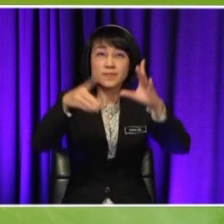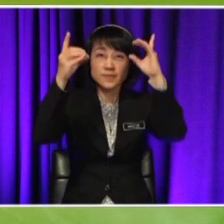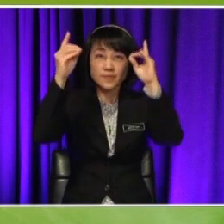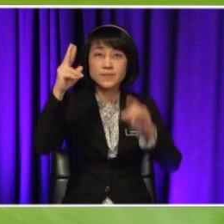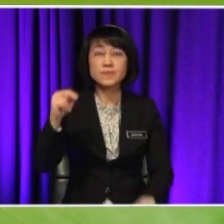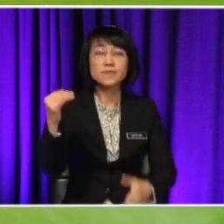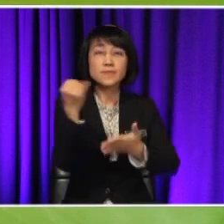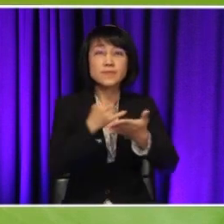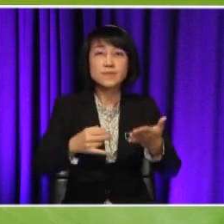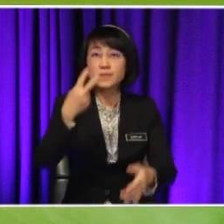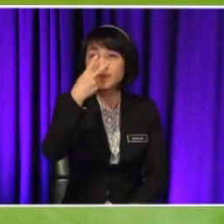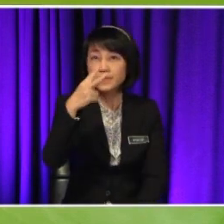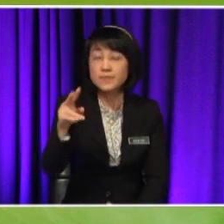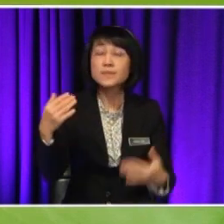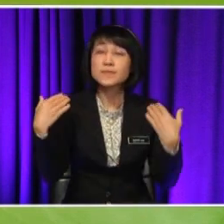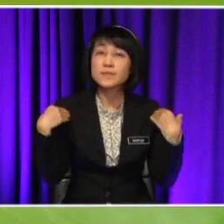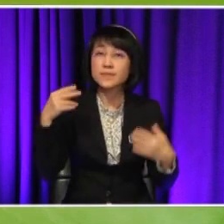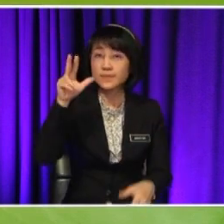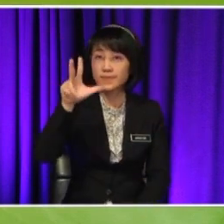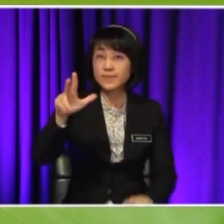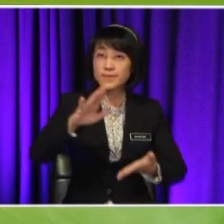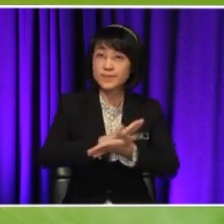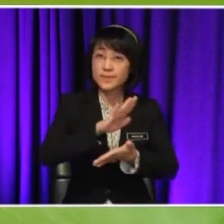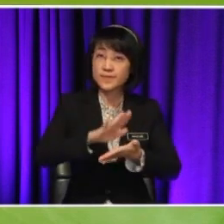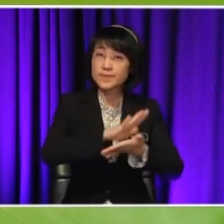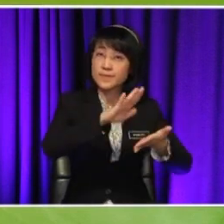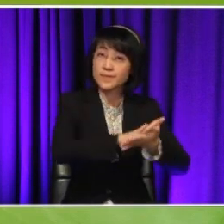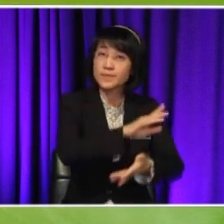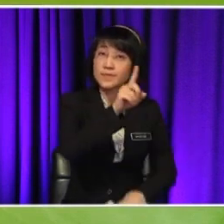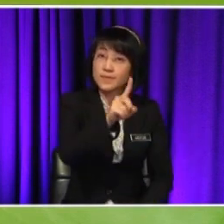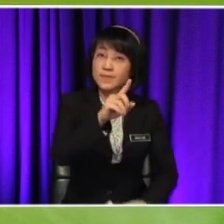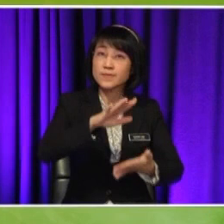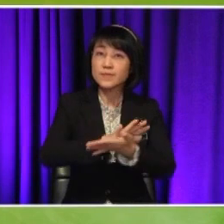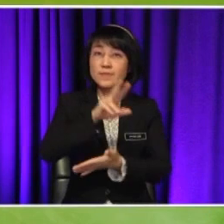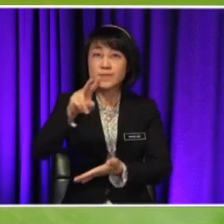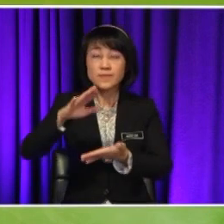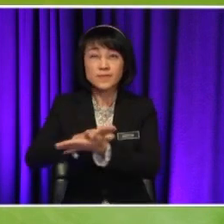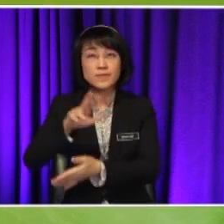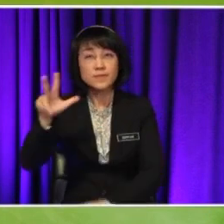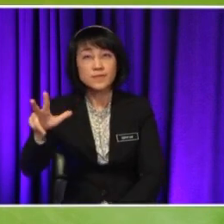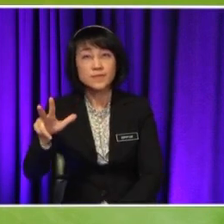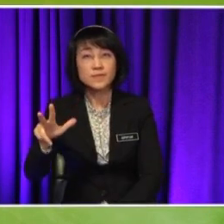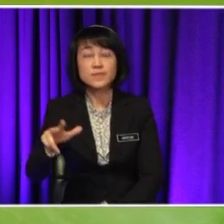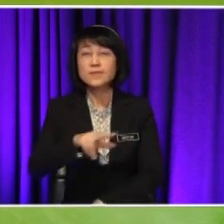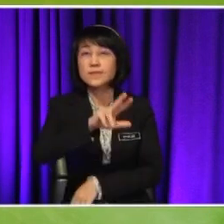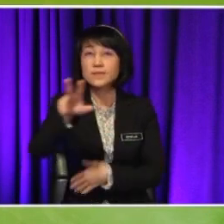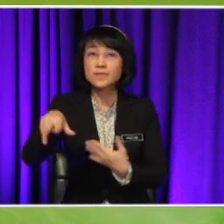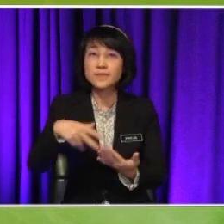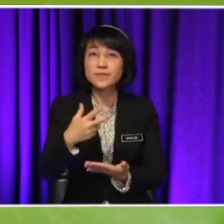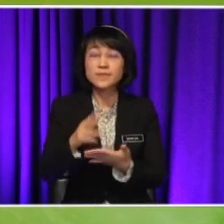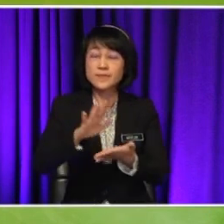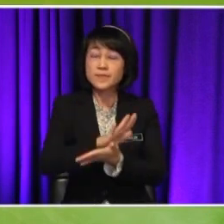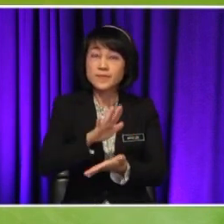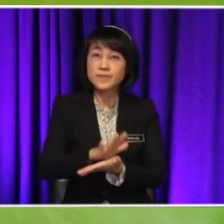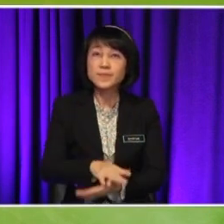pendidikan seni visual mempunyai 3 kertas. Okey, kertas 1, kertas 2 dan kertas 3. Ketiga-tiga kertas ini perlu dijawab oleh